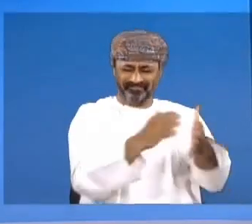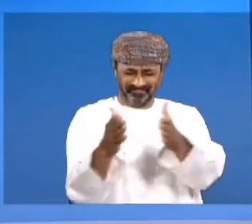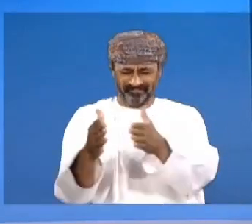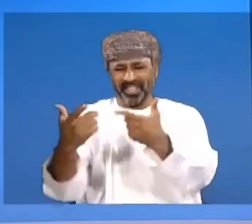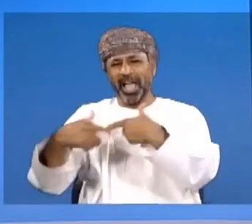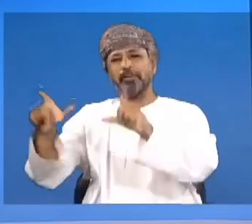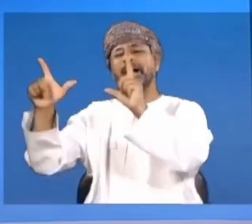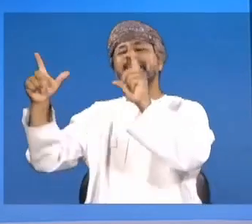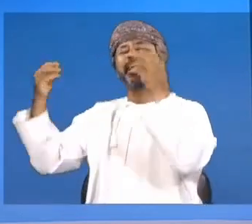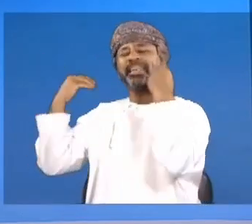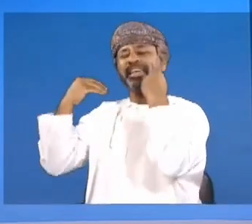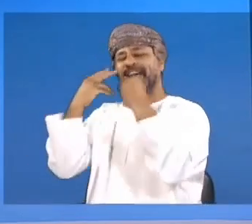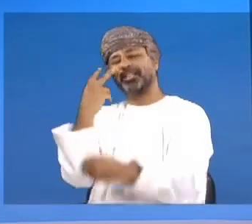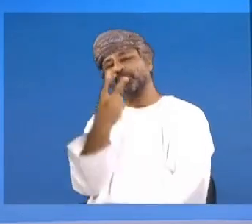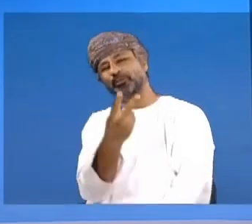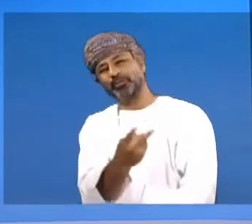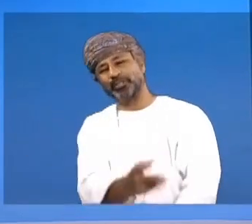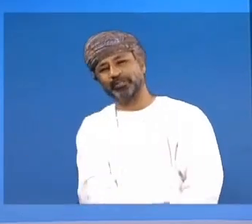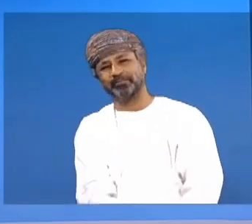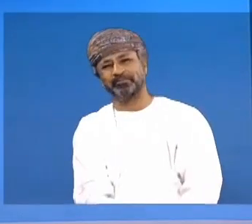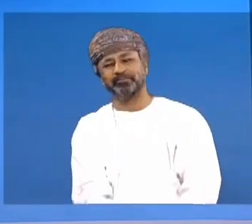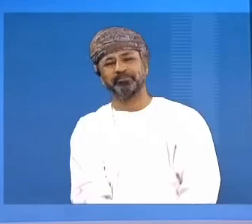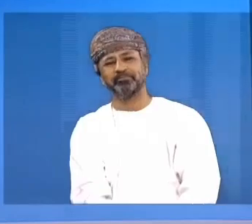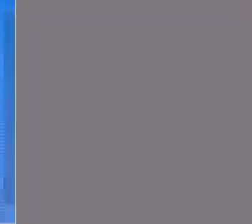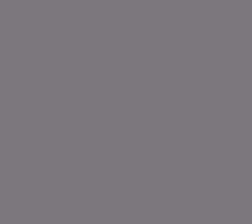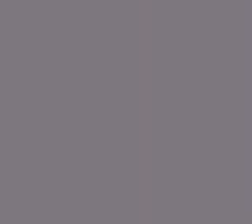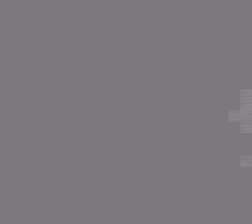وفي النشرة الرياضية تتابعون: